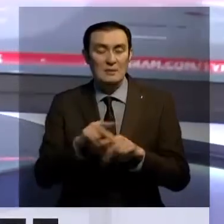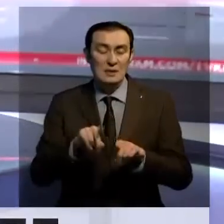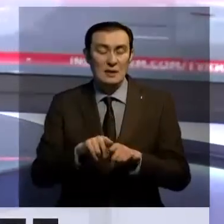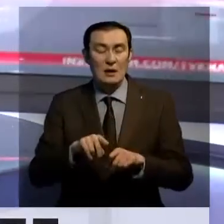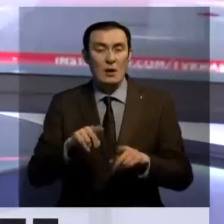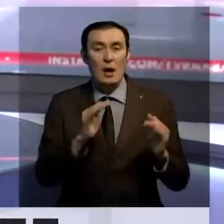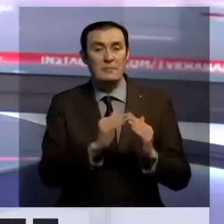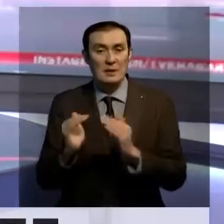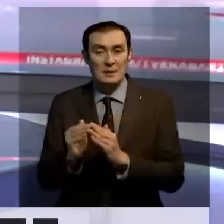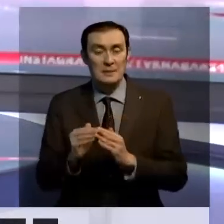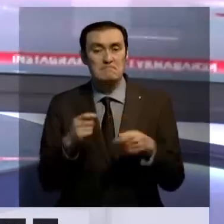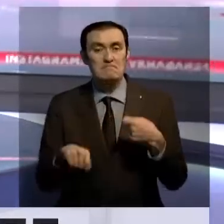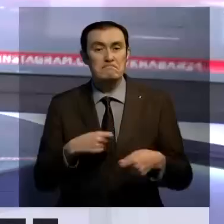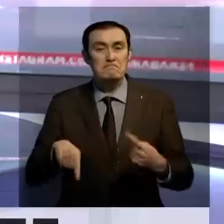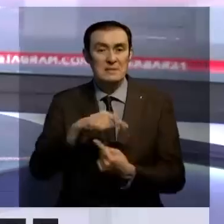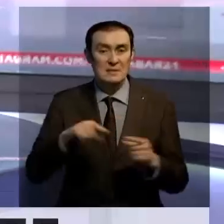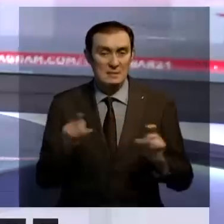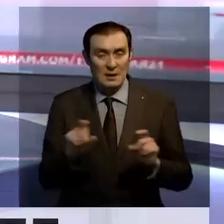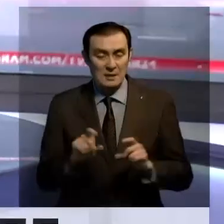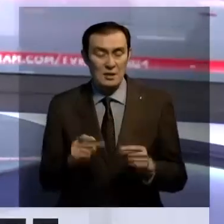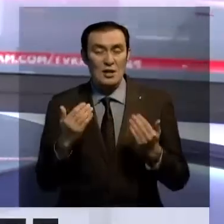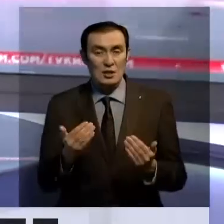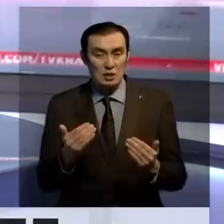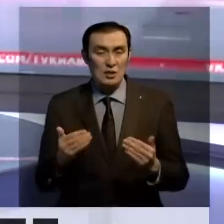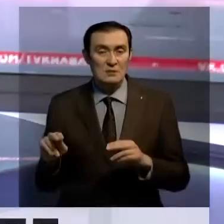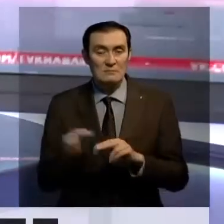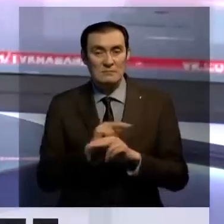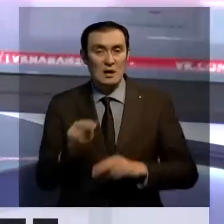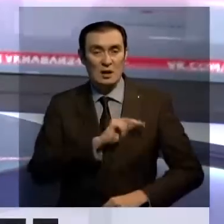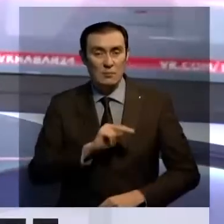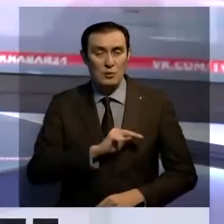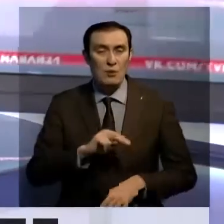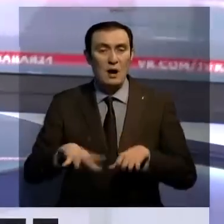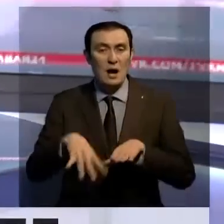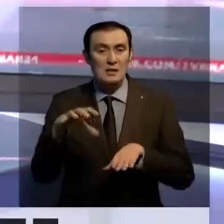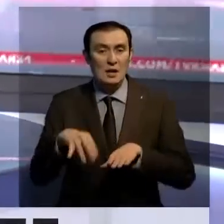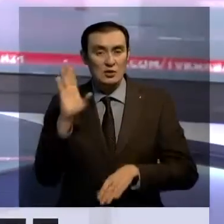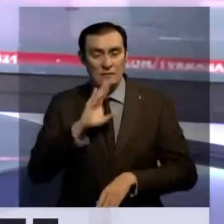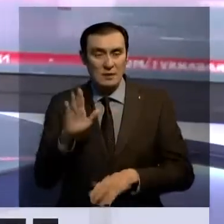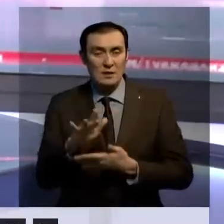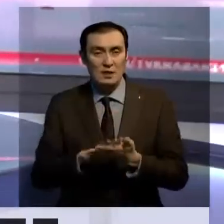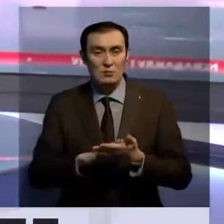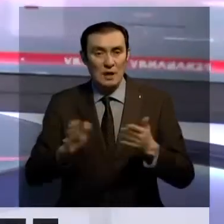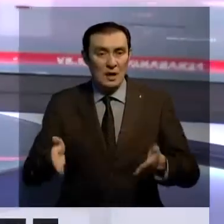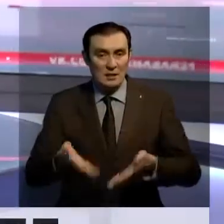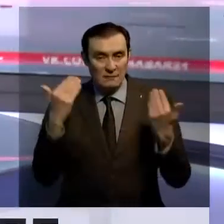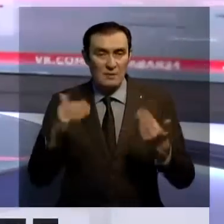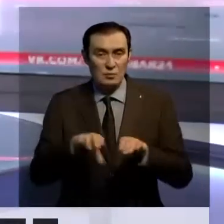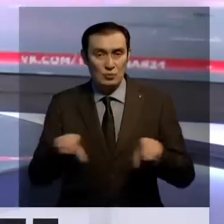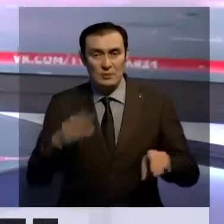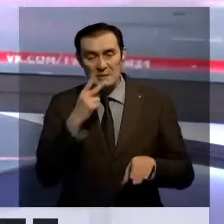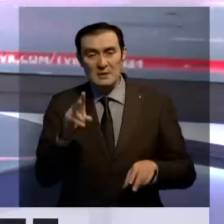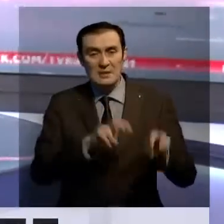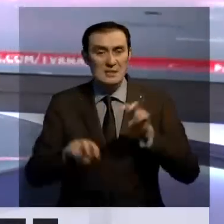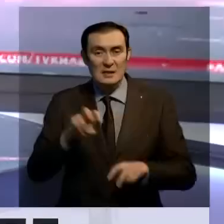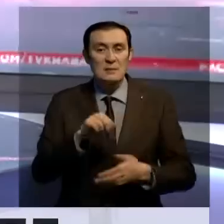объекты бизнеса. В целом сейчас ведут работы по откачке воды, потом будут вскрывать асфальт и уже